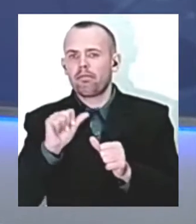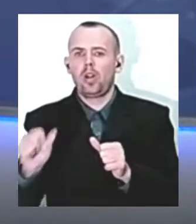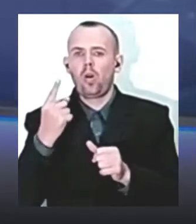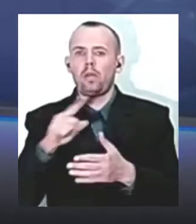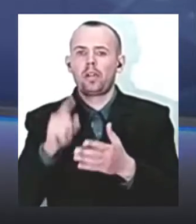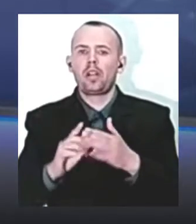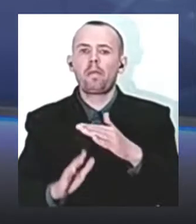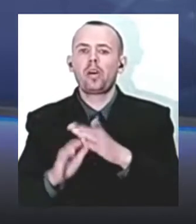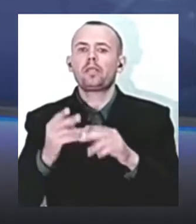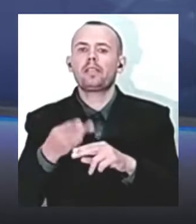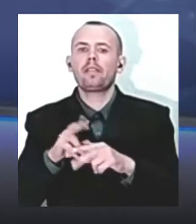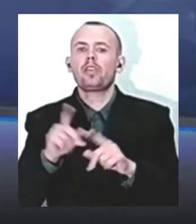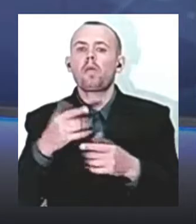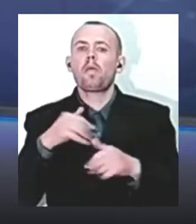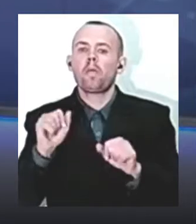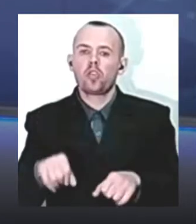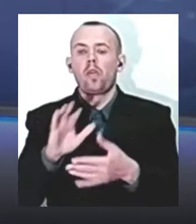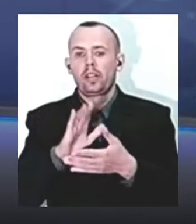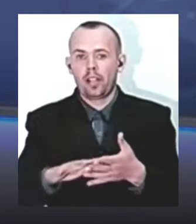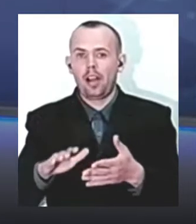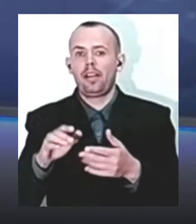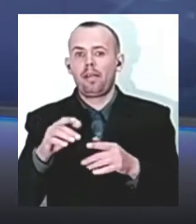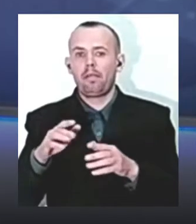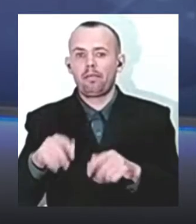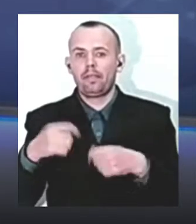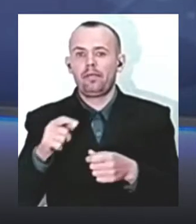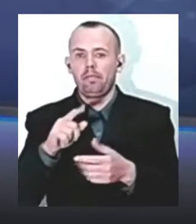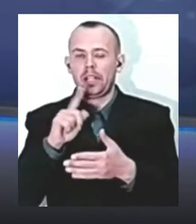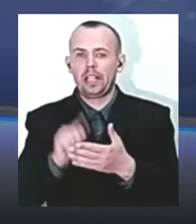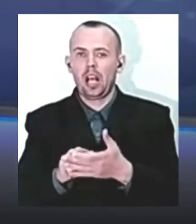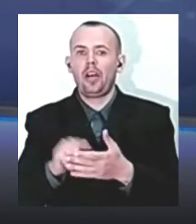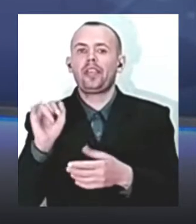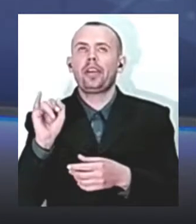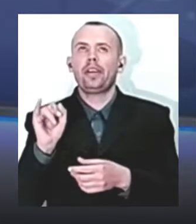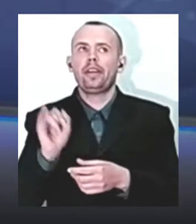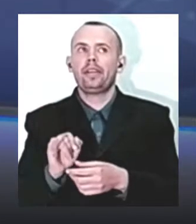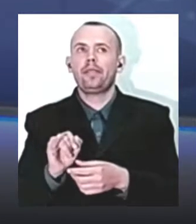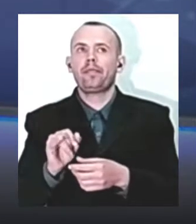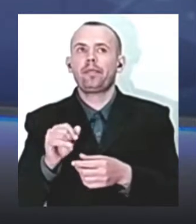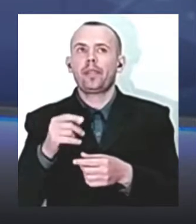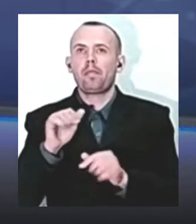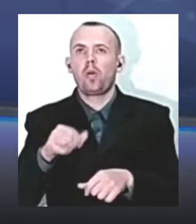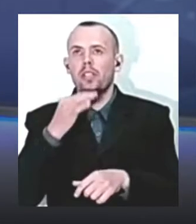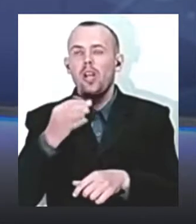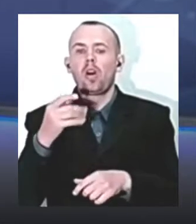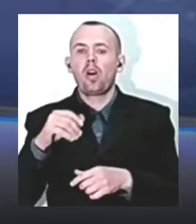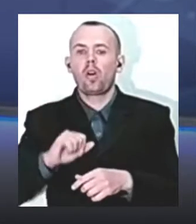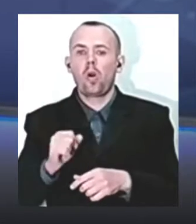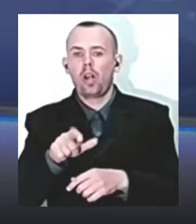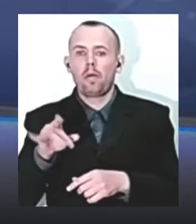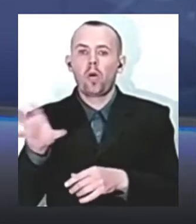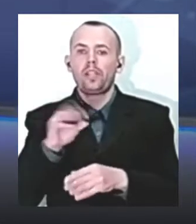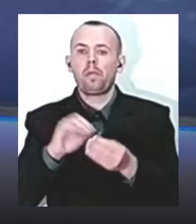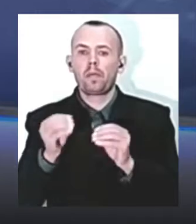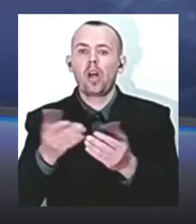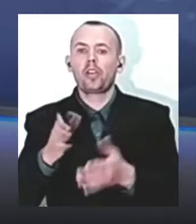що ми можемо, далі винести це питання і розказати колегам про всі проблеми, які були, і чому